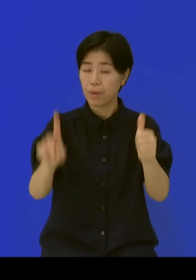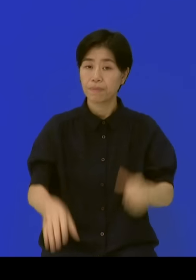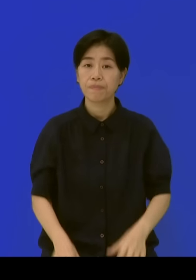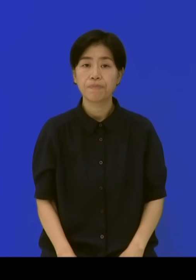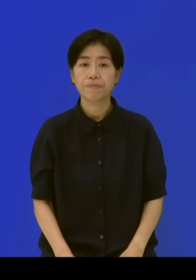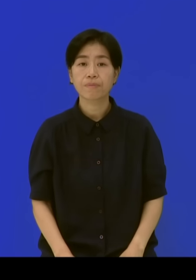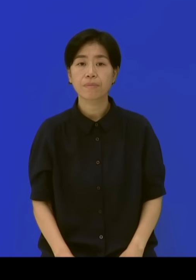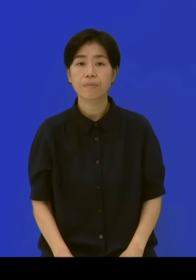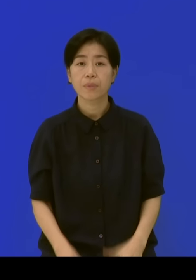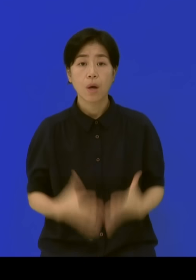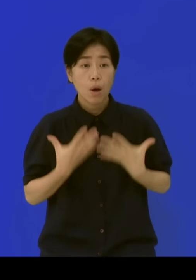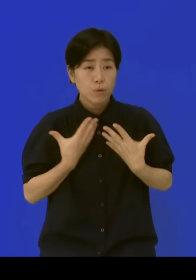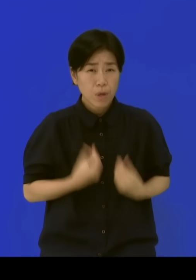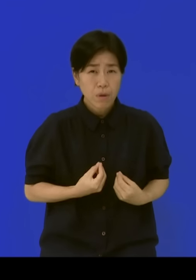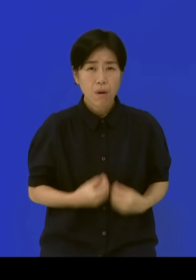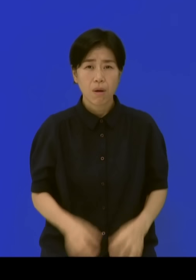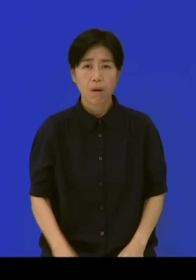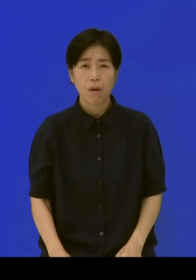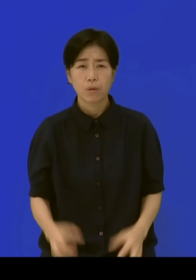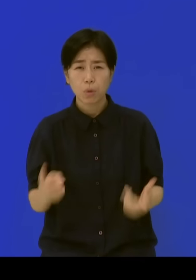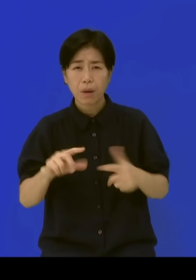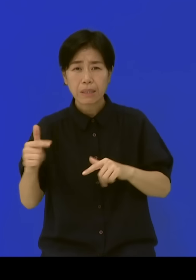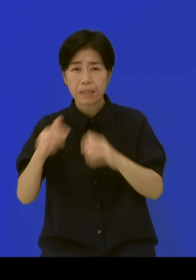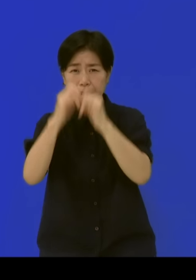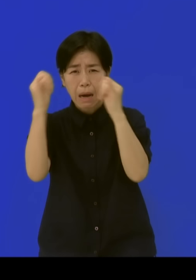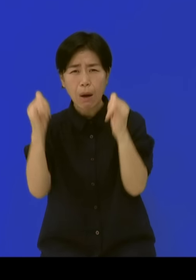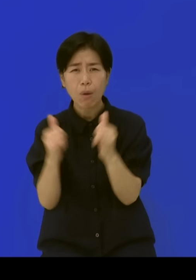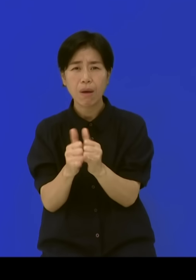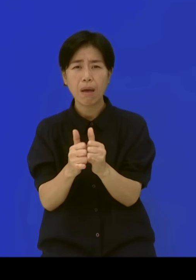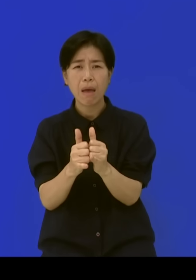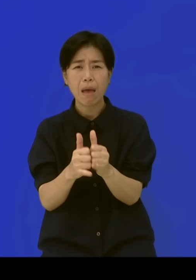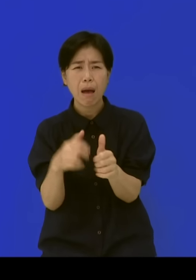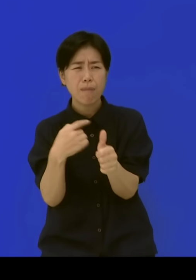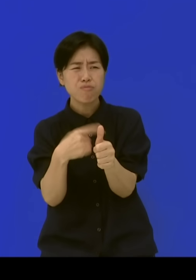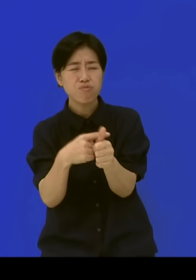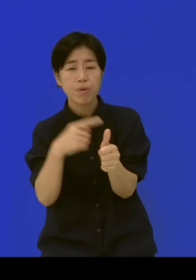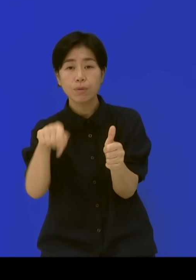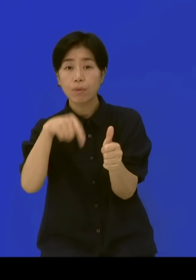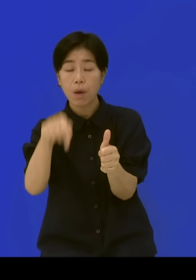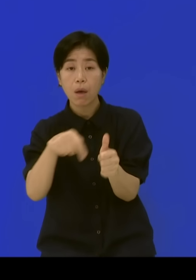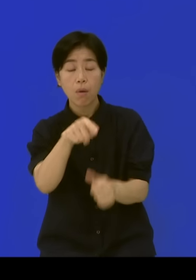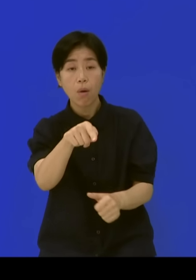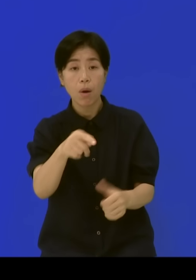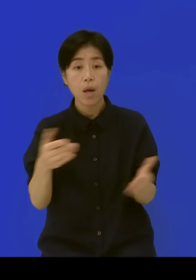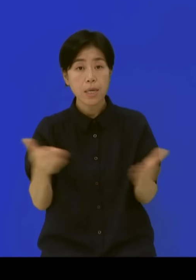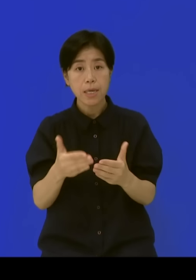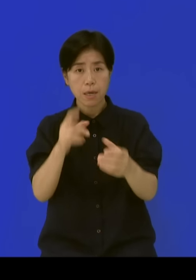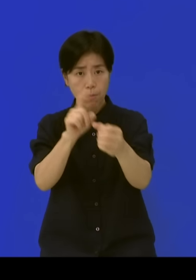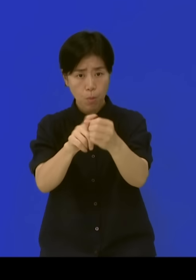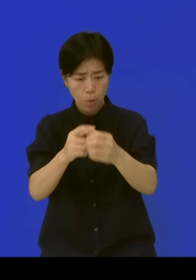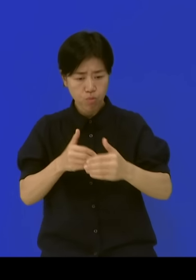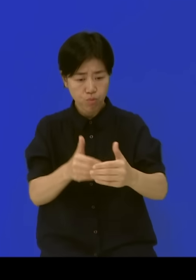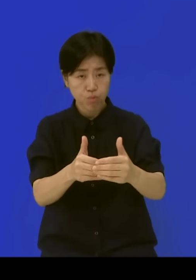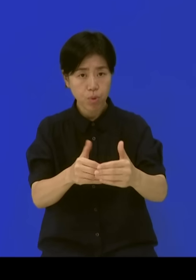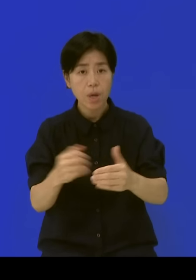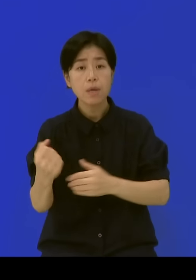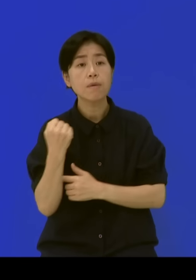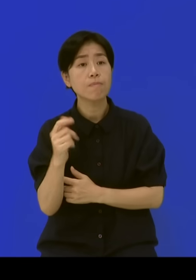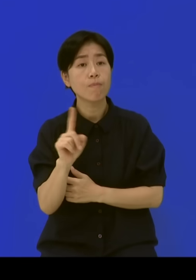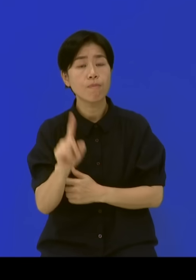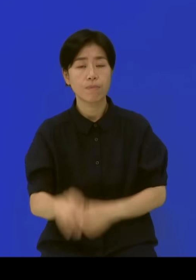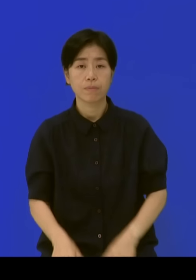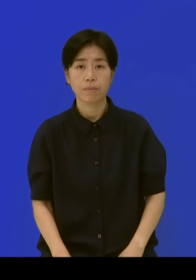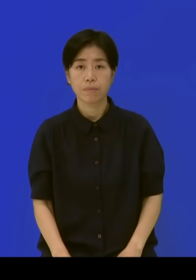좌절과 냉소주의의 유혹 앞에서 어떻게 당신의 동력을 유지하십니까? 라는 질문이었습니다. 이 폴 파머라는